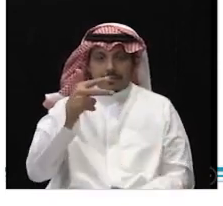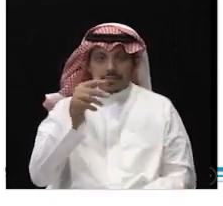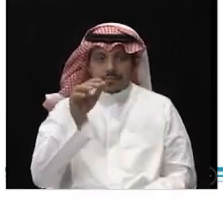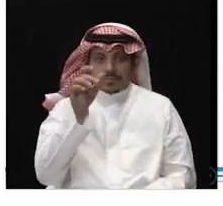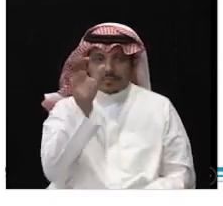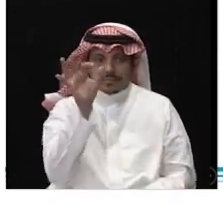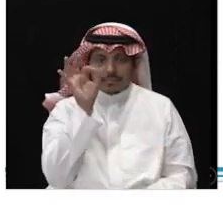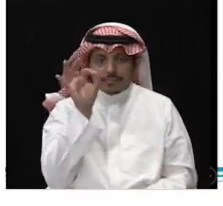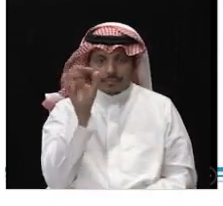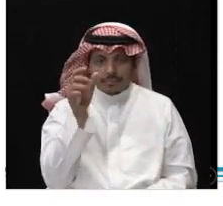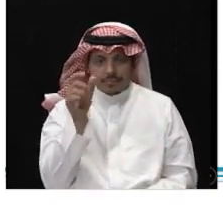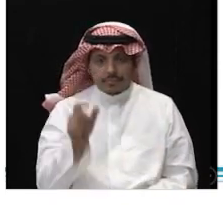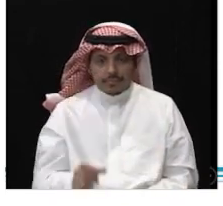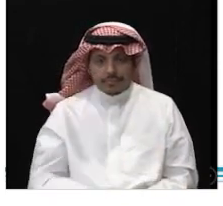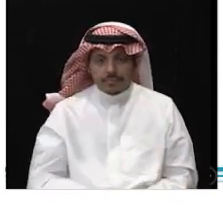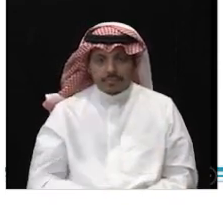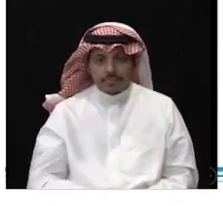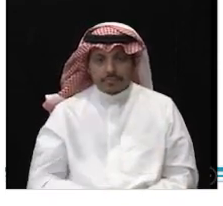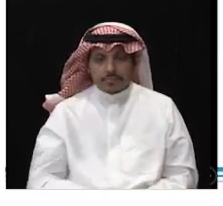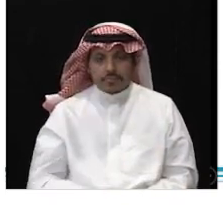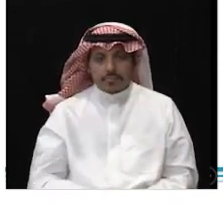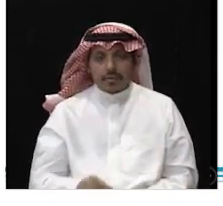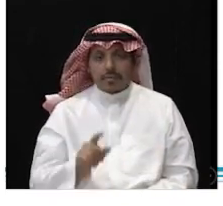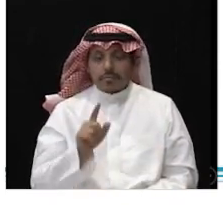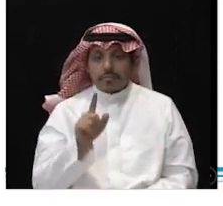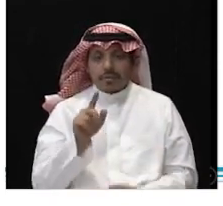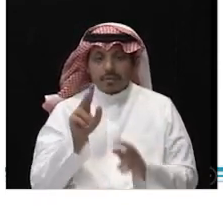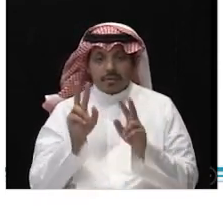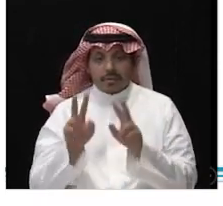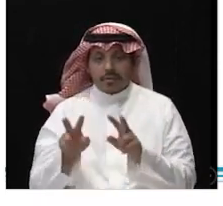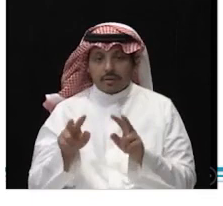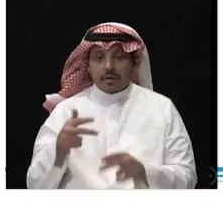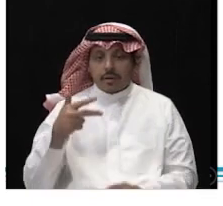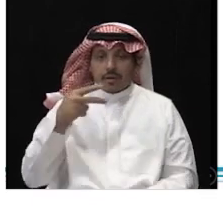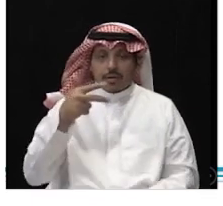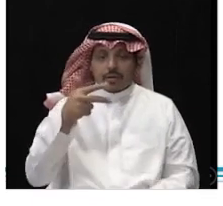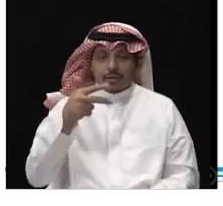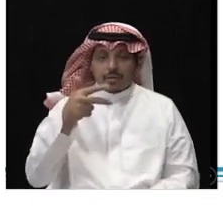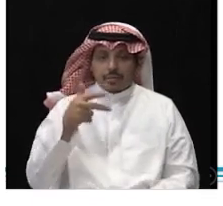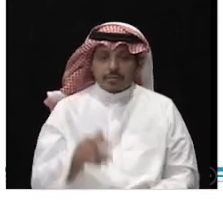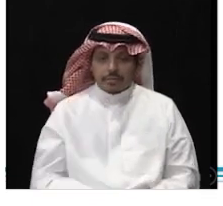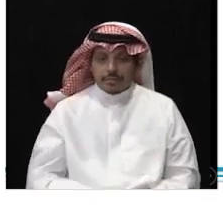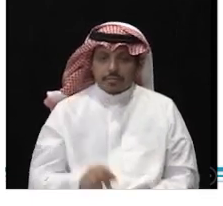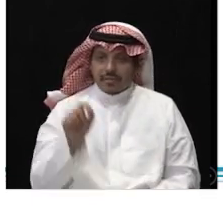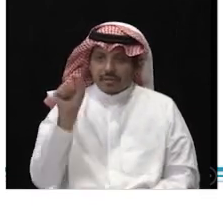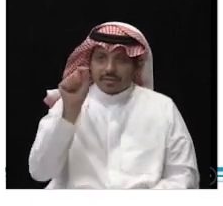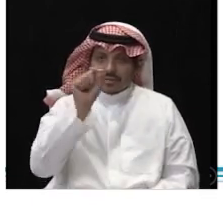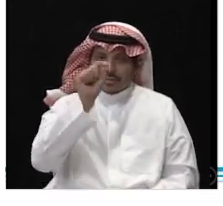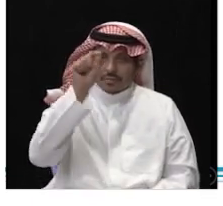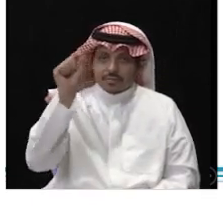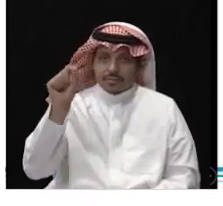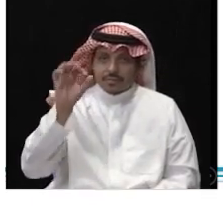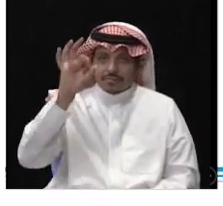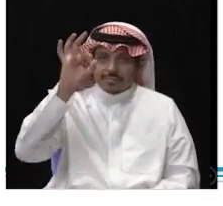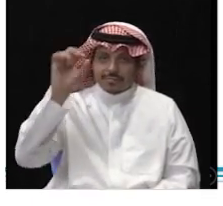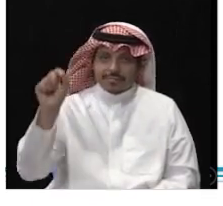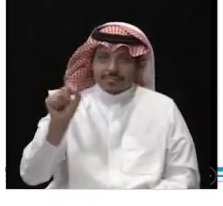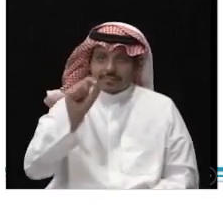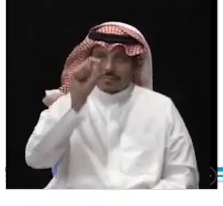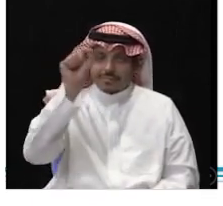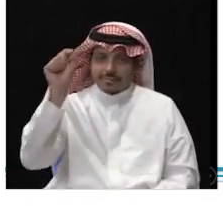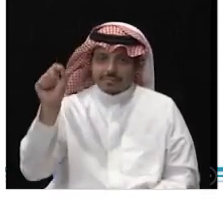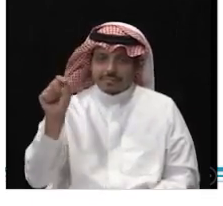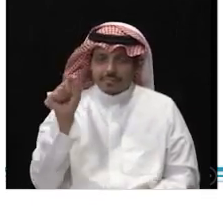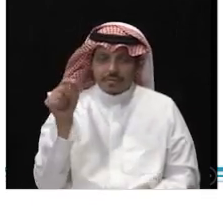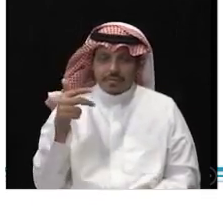مغربو، لاحظ الغاء في وسط الكلمة لكنها ساكنة لذلك لا ننطق الحرف وهو ساكن،